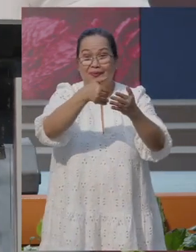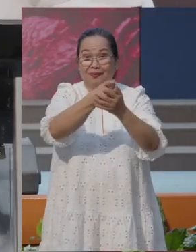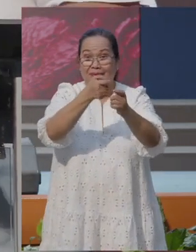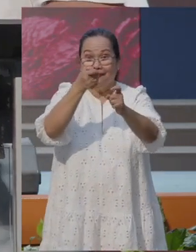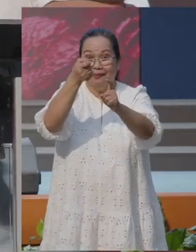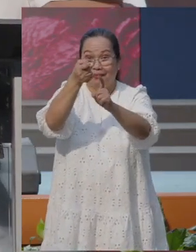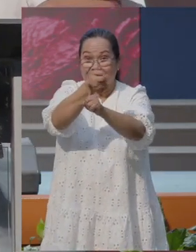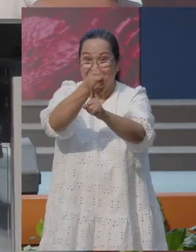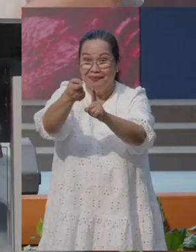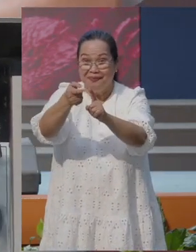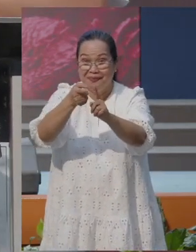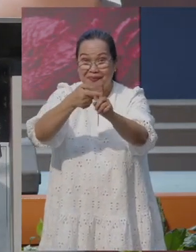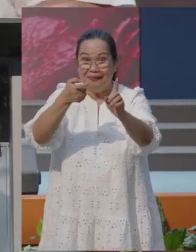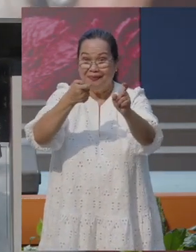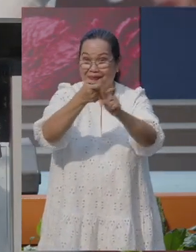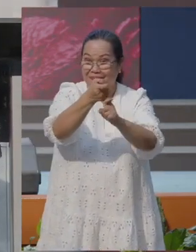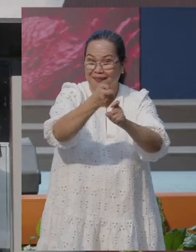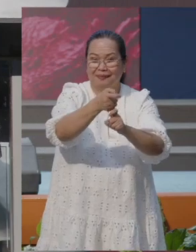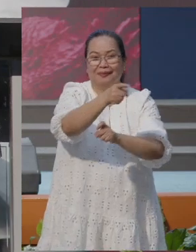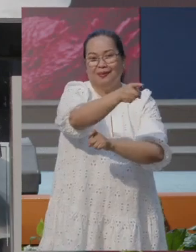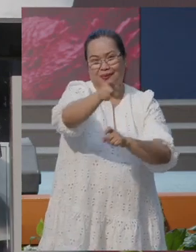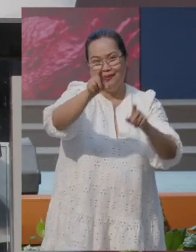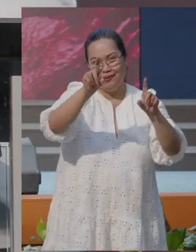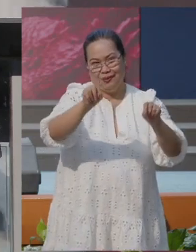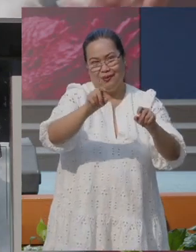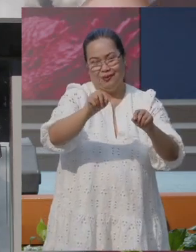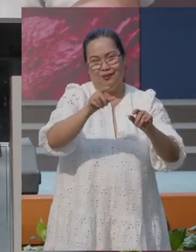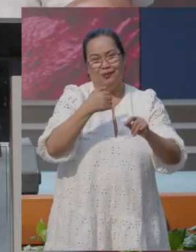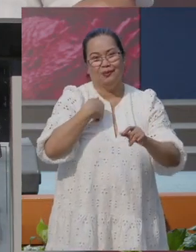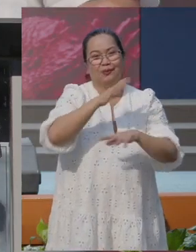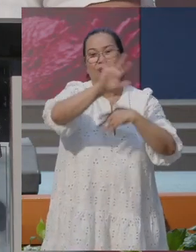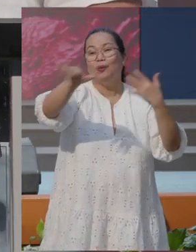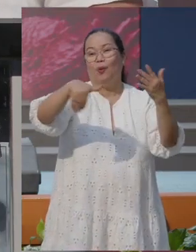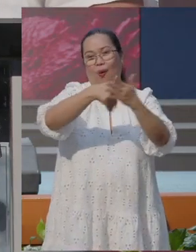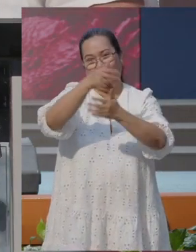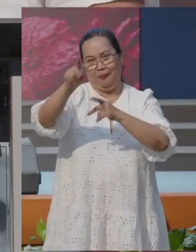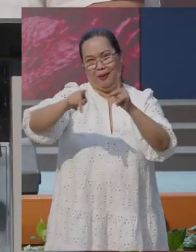sa inyo, kaya niyong gawin ito sa lahat.